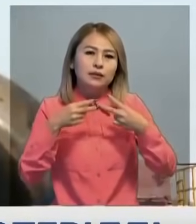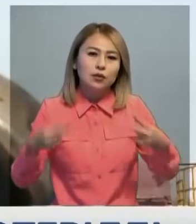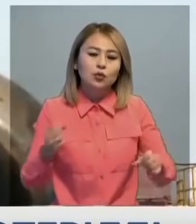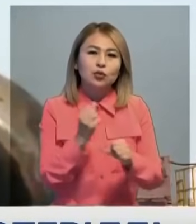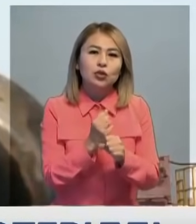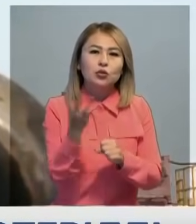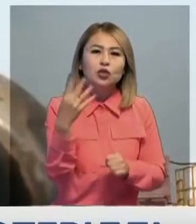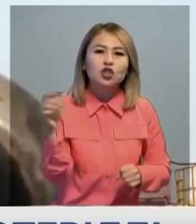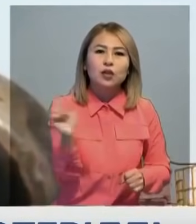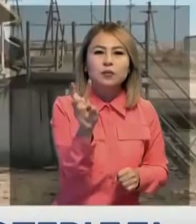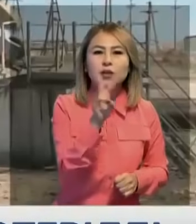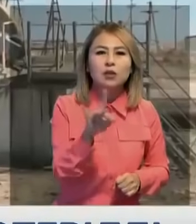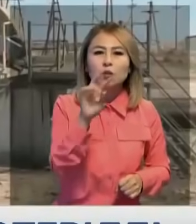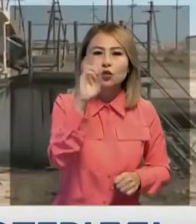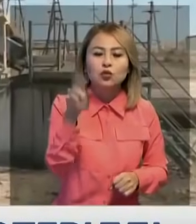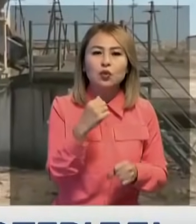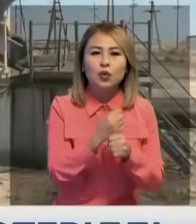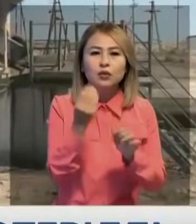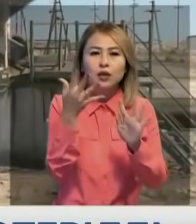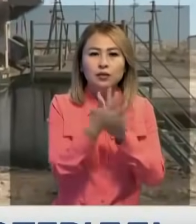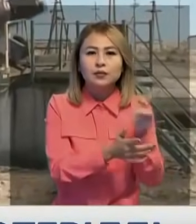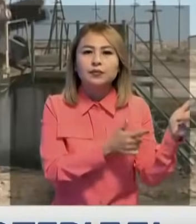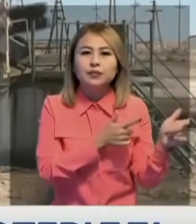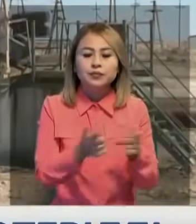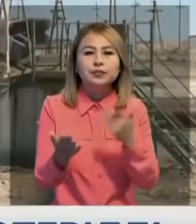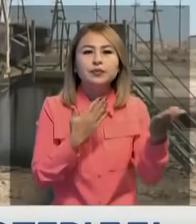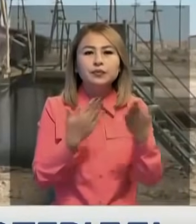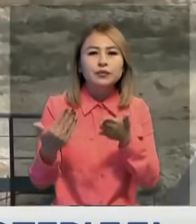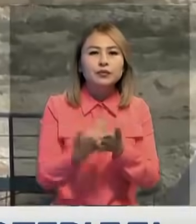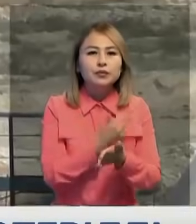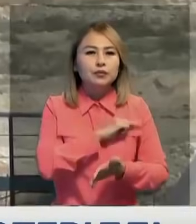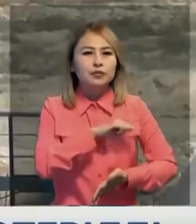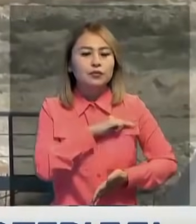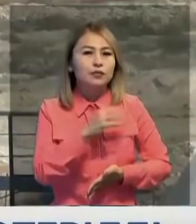орындарын игеру үшін 4,5 миллиард доллар жұмсауға дайын. Осының